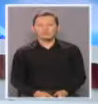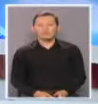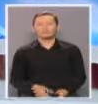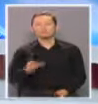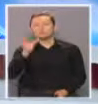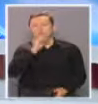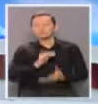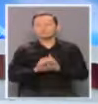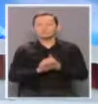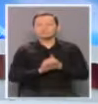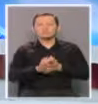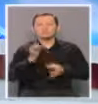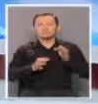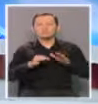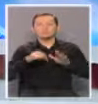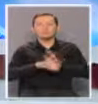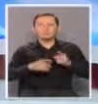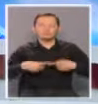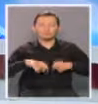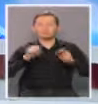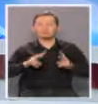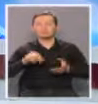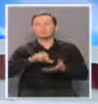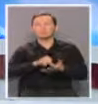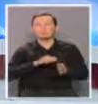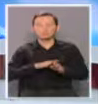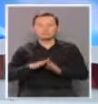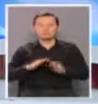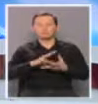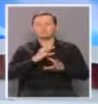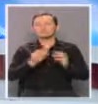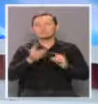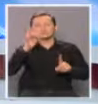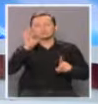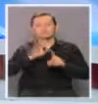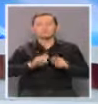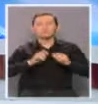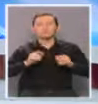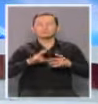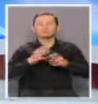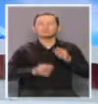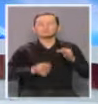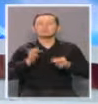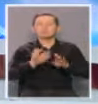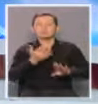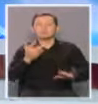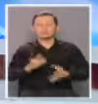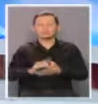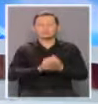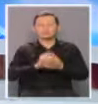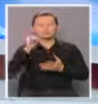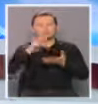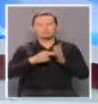Способы примирения в суде. В Атырауском городском суде реализуется пилотный проект, нацеленный на снижение споров между гражданами. Каковы